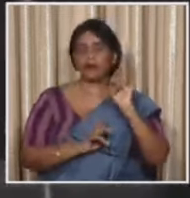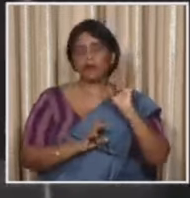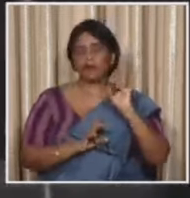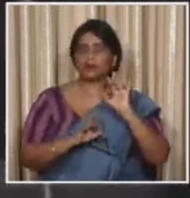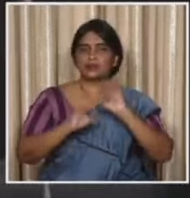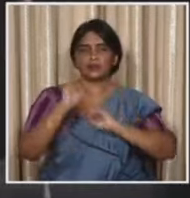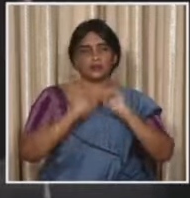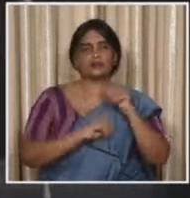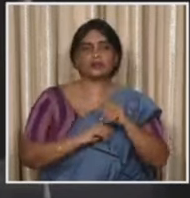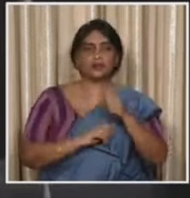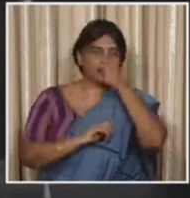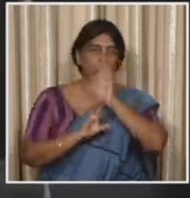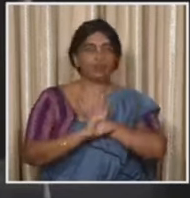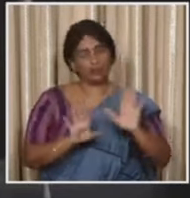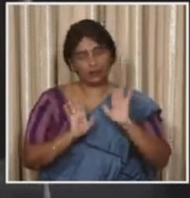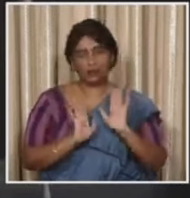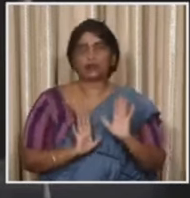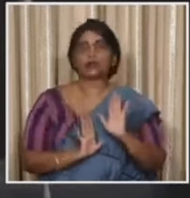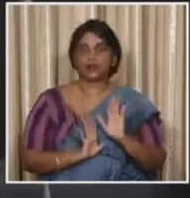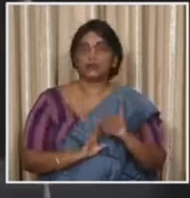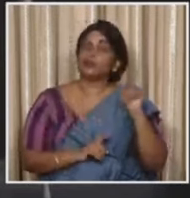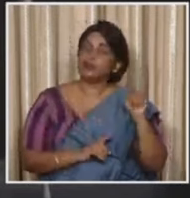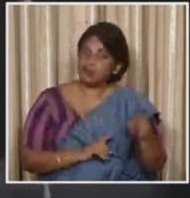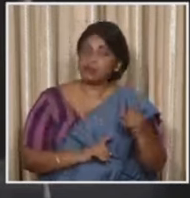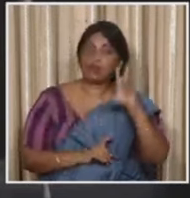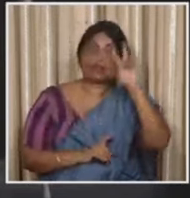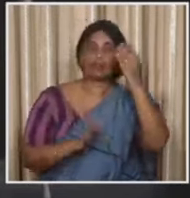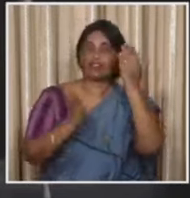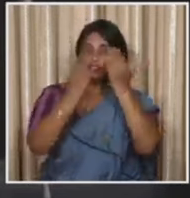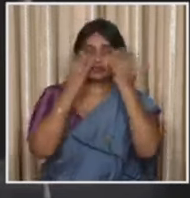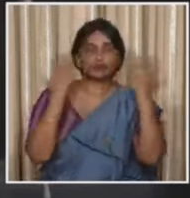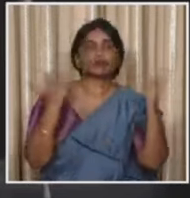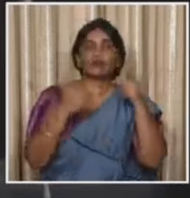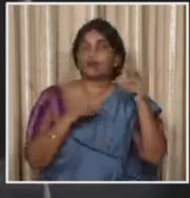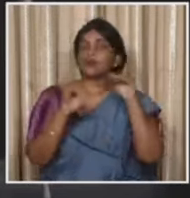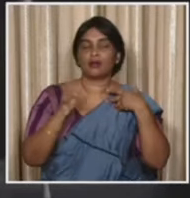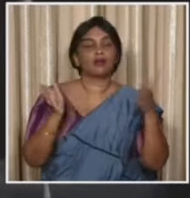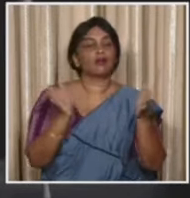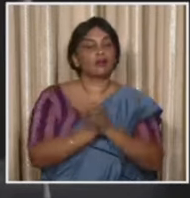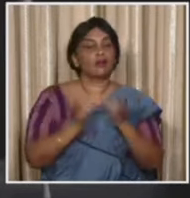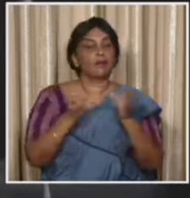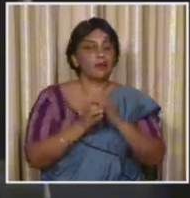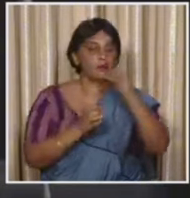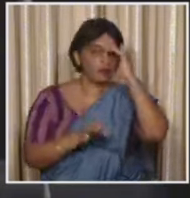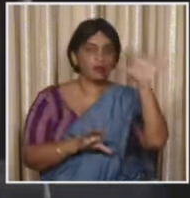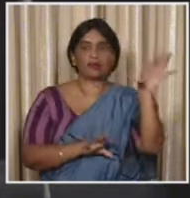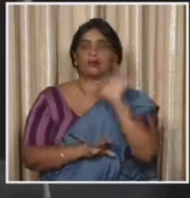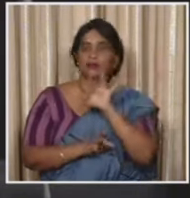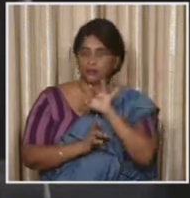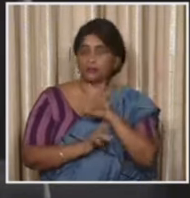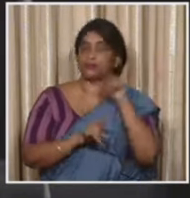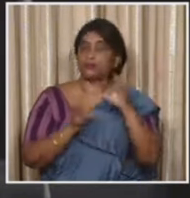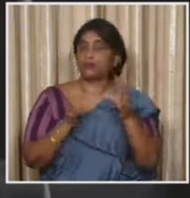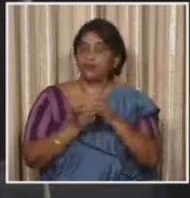ඉන්නවා දූෂිත නැති වුණත් ඒගොල්ලන්ට දැක්මක් නැහැ. ඒගොල්ලෝ ඇවිල්ලා තියෙන දේශපාලන ප්‍රභූනායකයෝ පත් කරගන්න. එතකොට